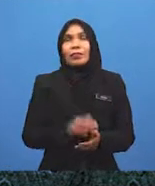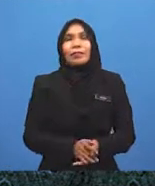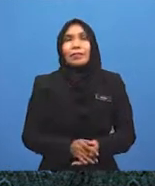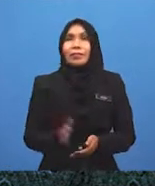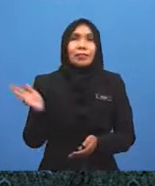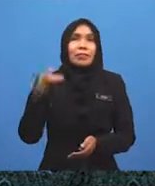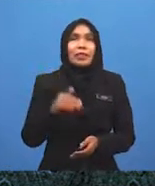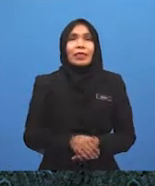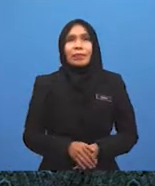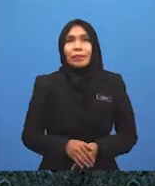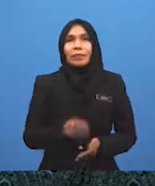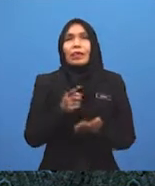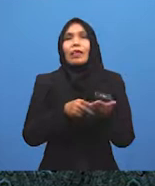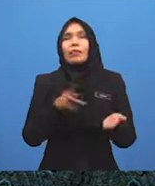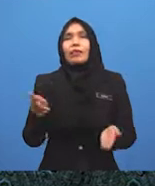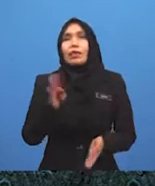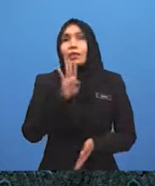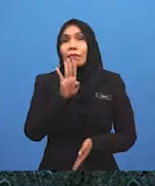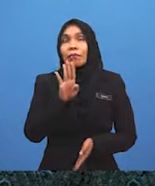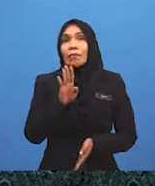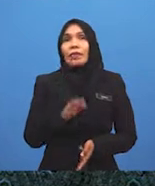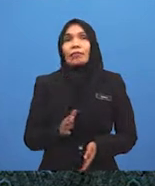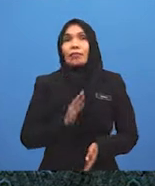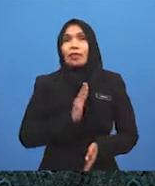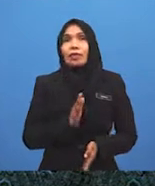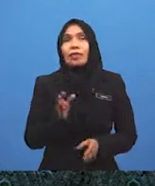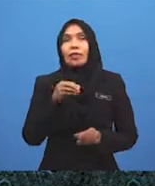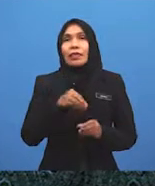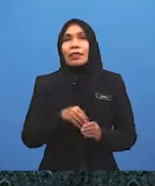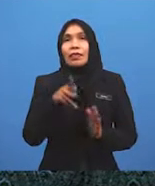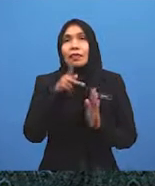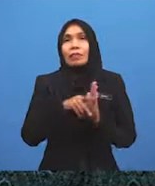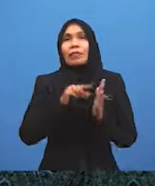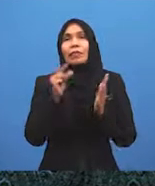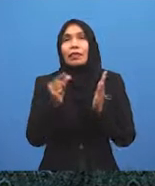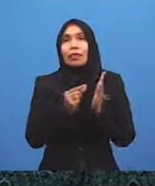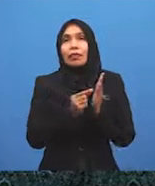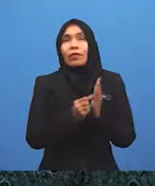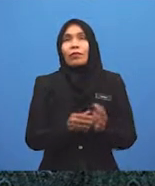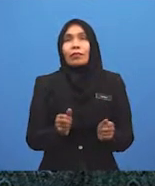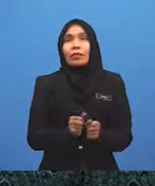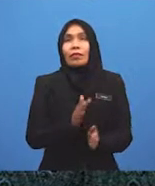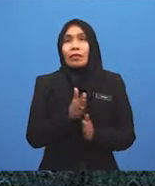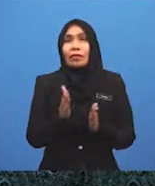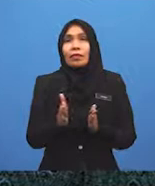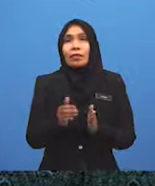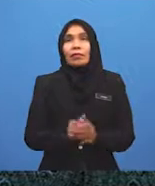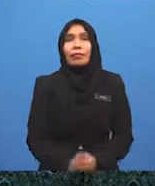Apakah empat adab dalam pergaulan dengan jiran yang telah kita bincangkan